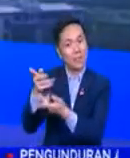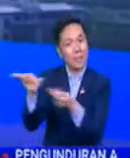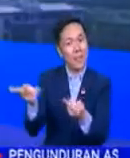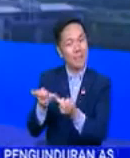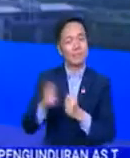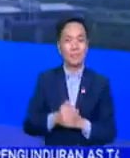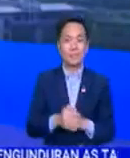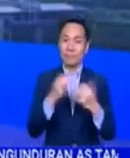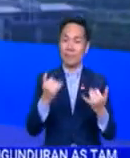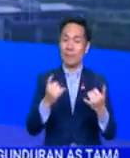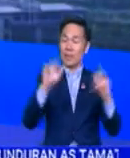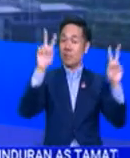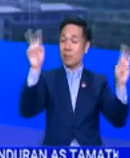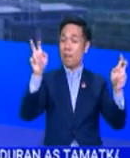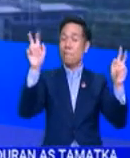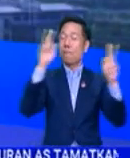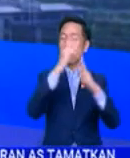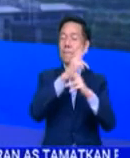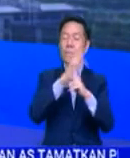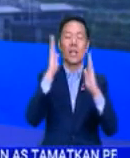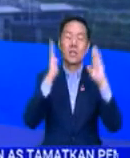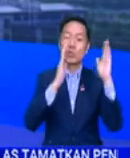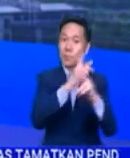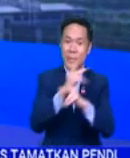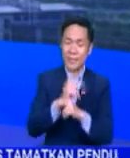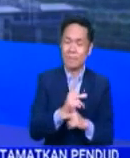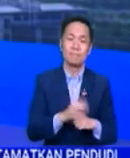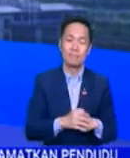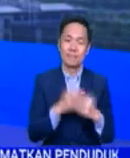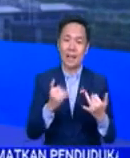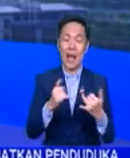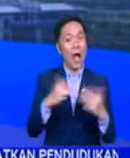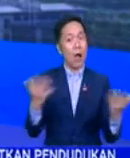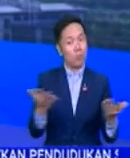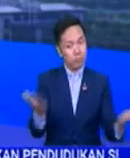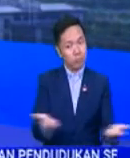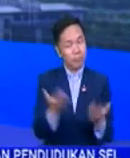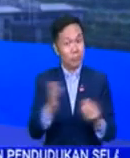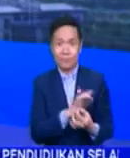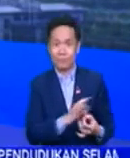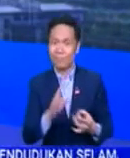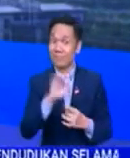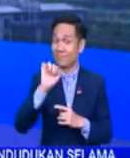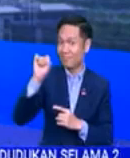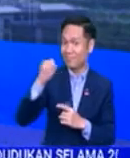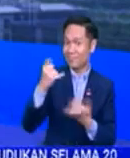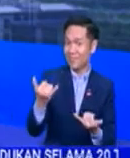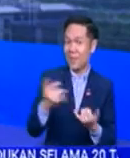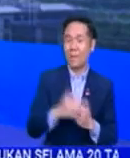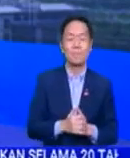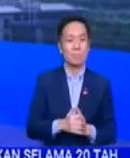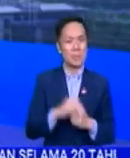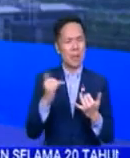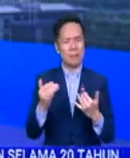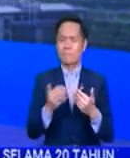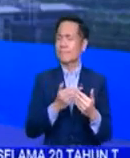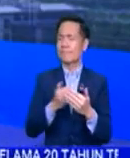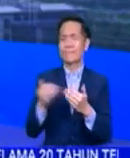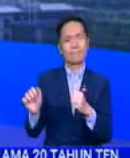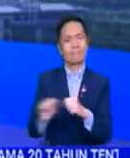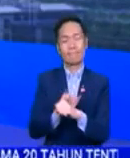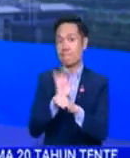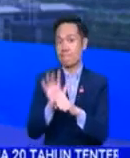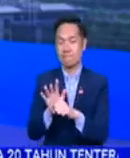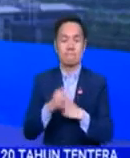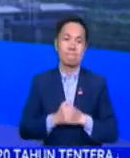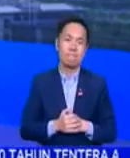Bertemakan Malaysia Prihatin, pelbagai cara dilakukan untuk menyemarakkan Hari Kebangsaan walaupun negara masih diancam pandemik